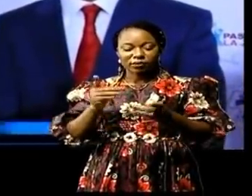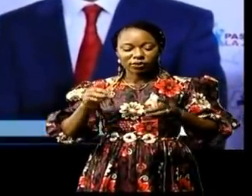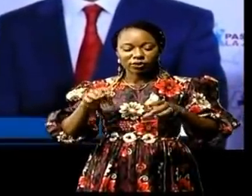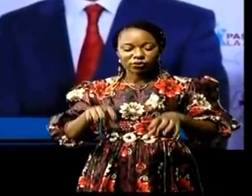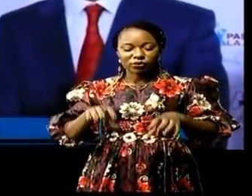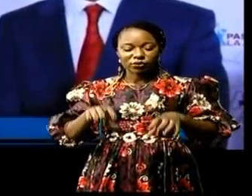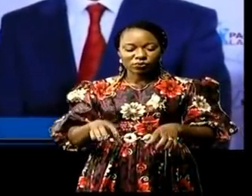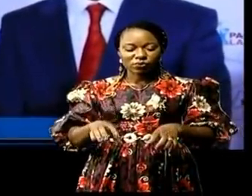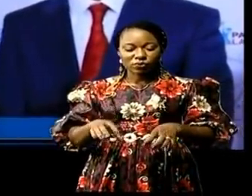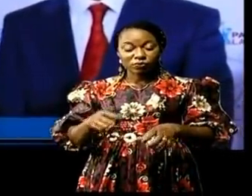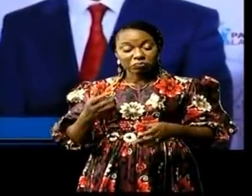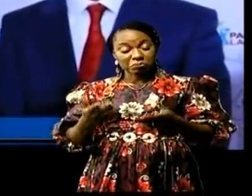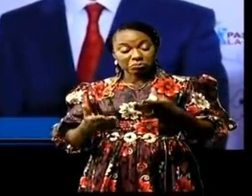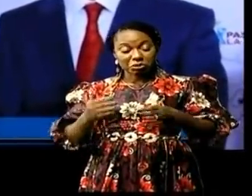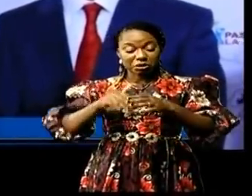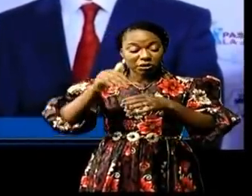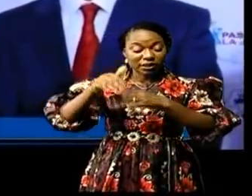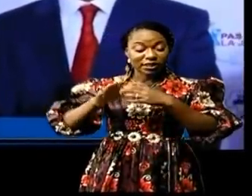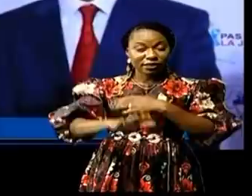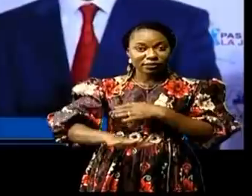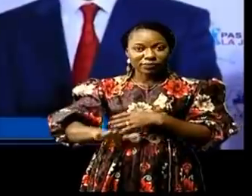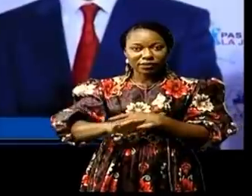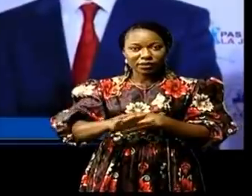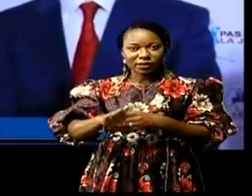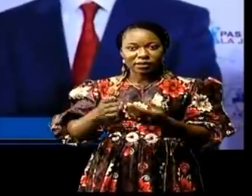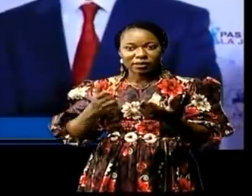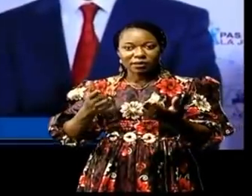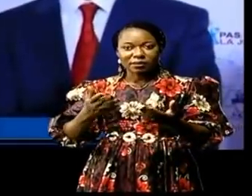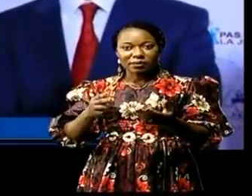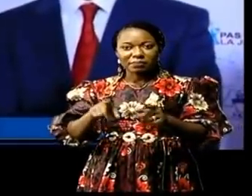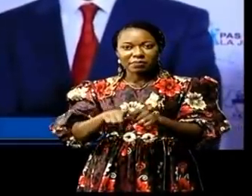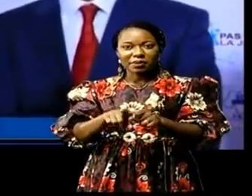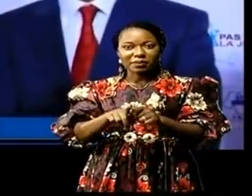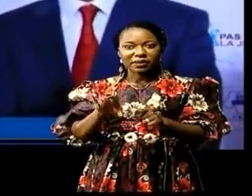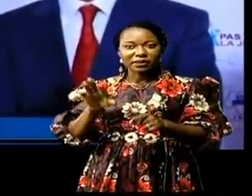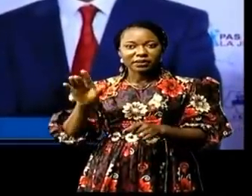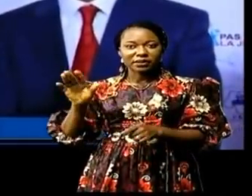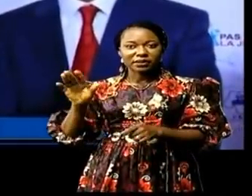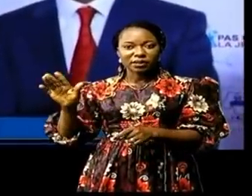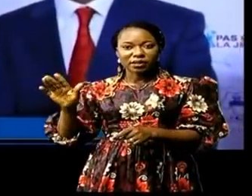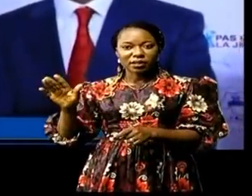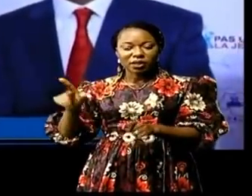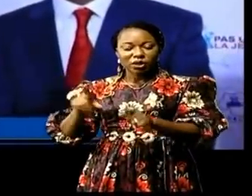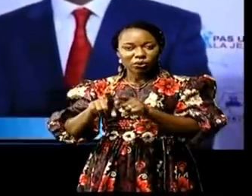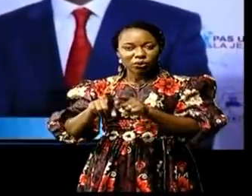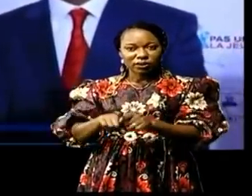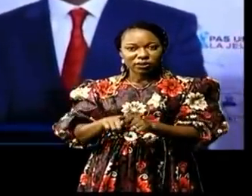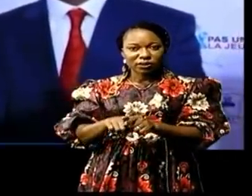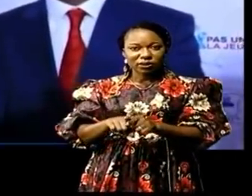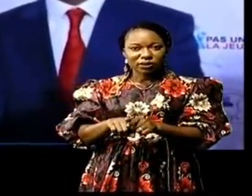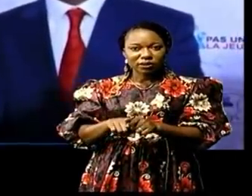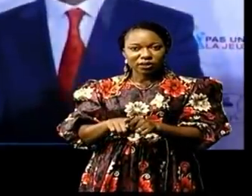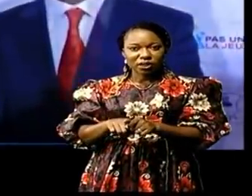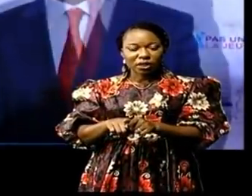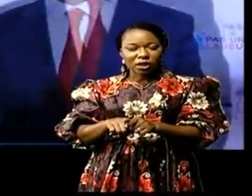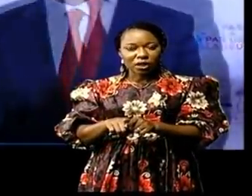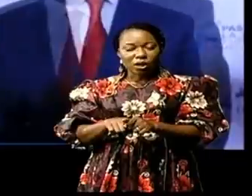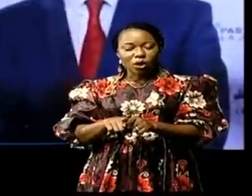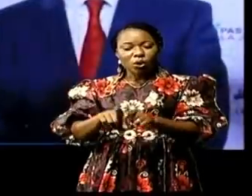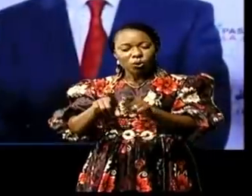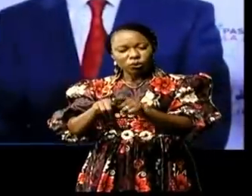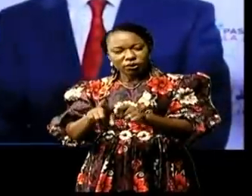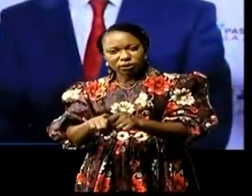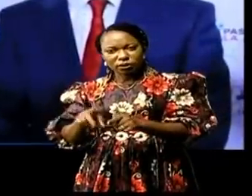que ce soit à l'intérieur du pays et à Kinshasa, de pouvoir participer massivement à ces consultations. Comptons